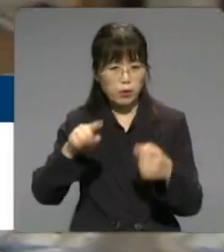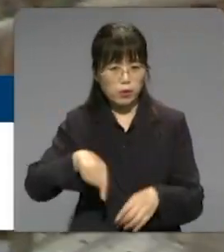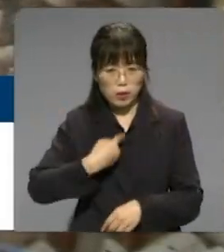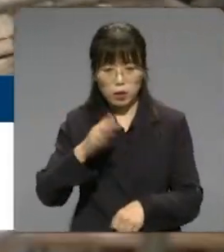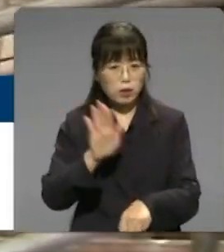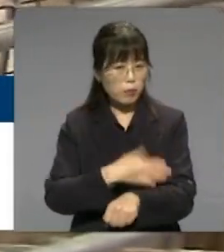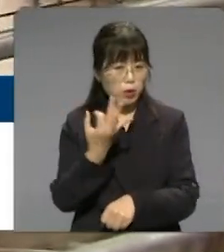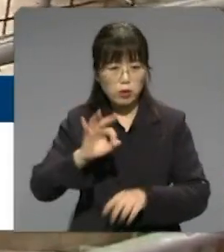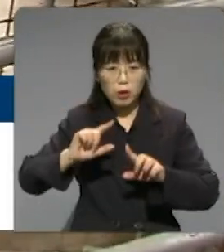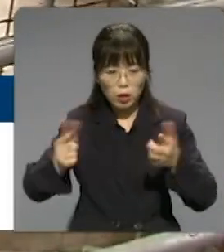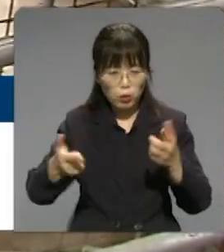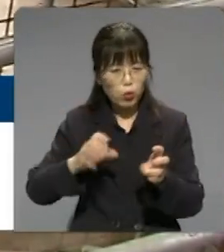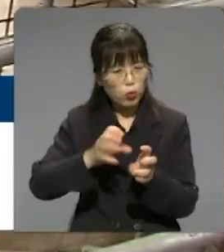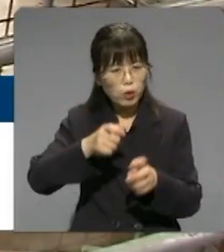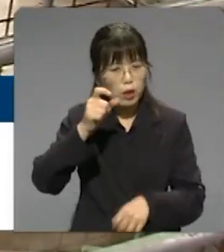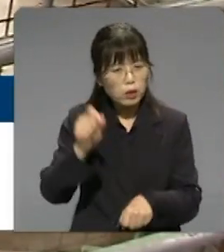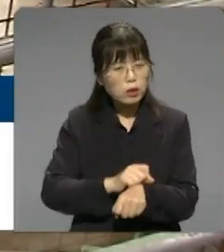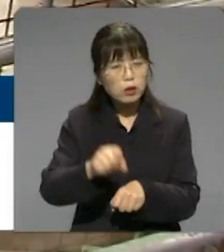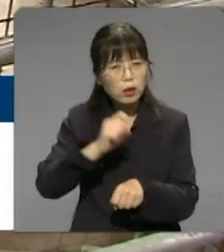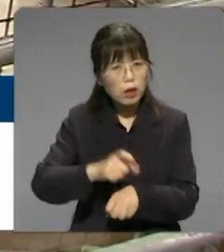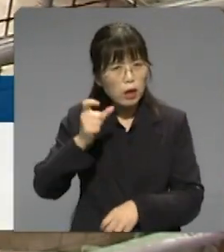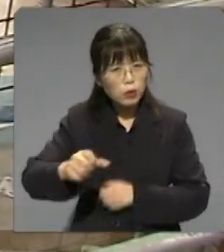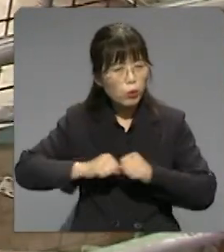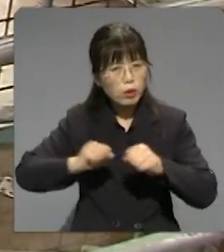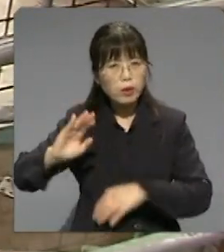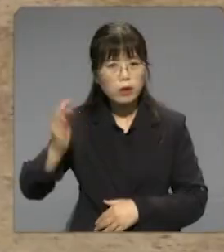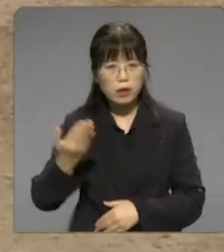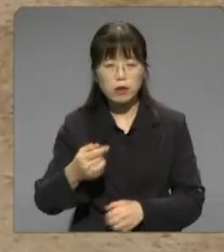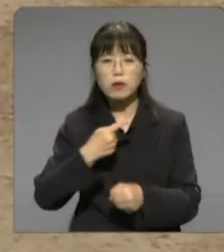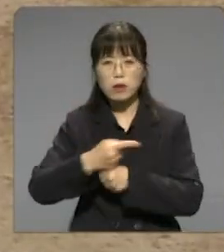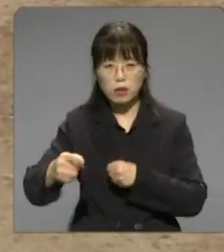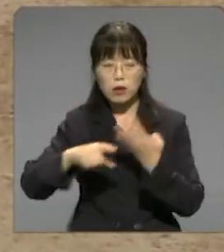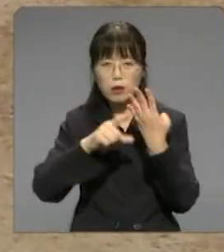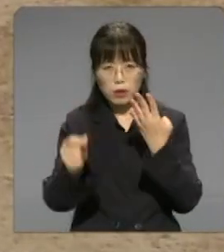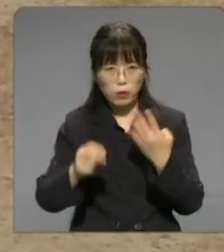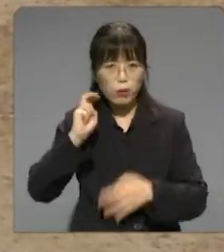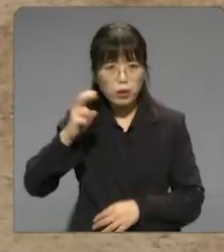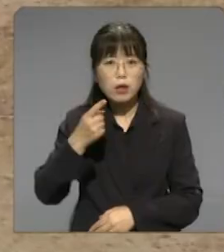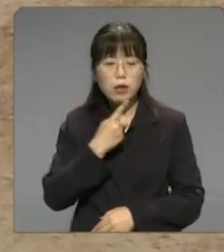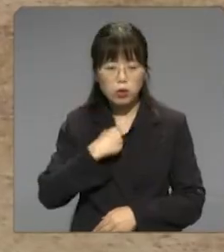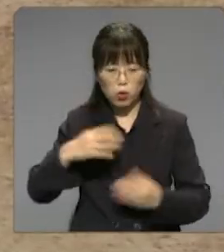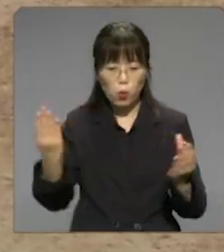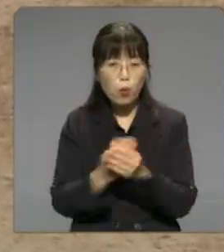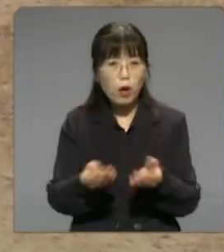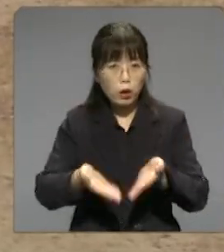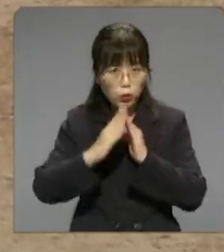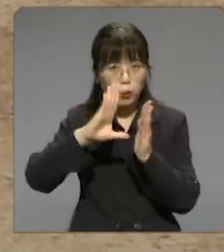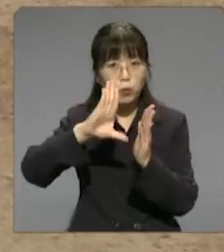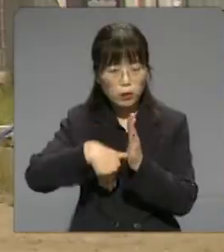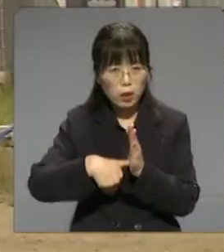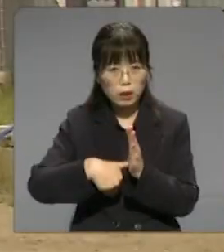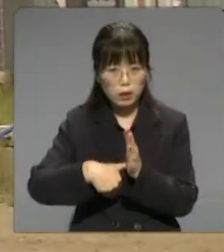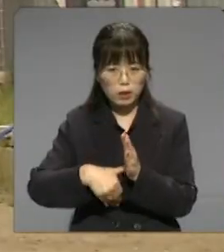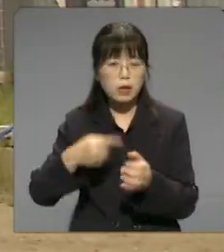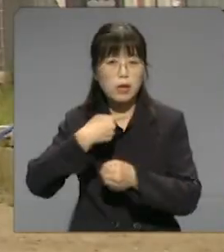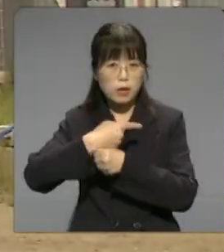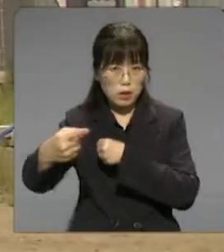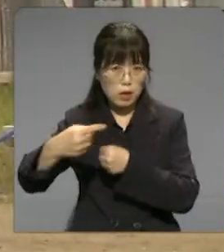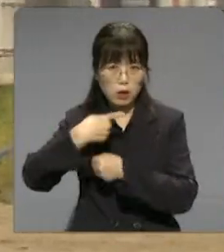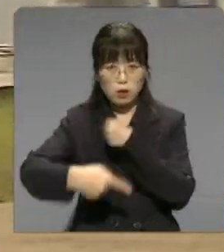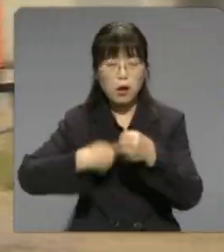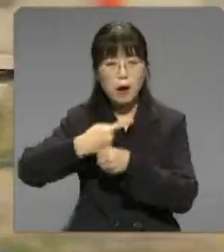콘크리트 특성상 강도 진행 다른데를. 내년 4월로 예정됐던 완공 시점을 일단